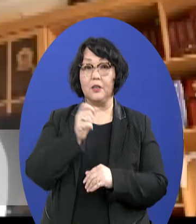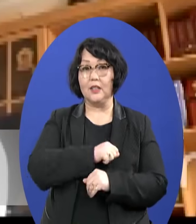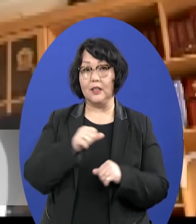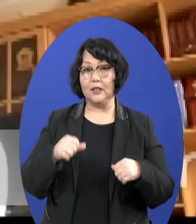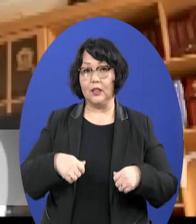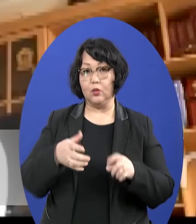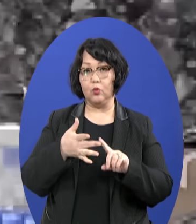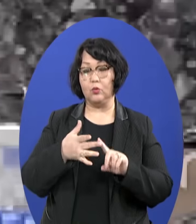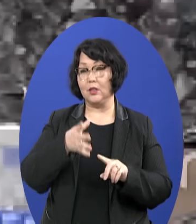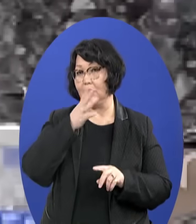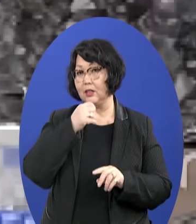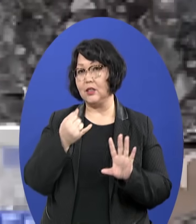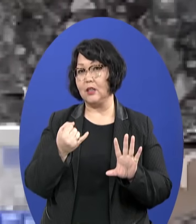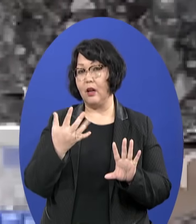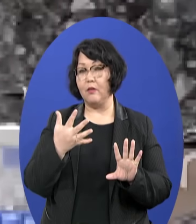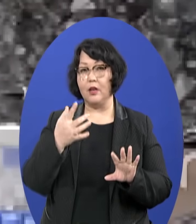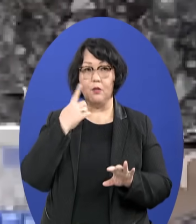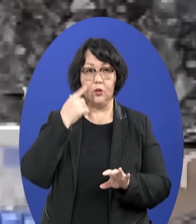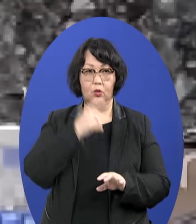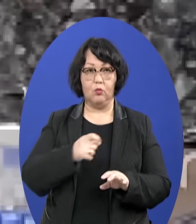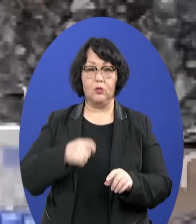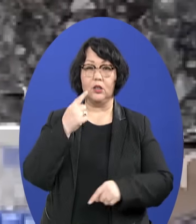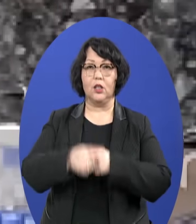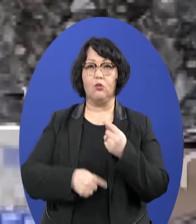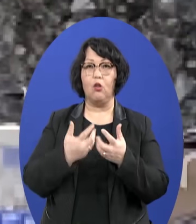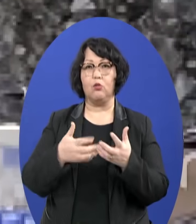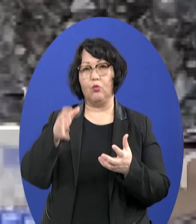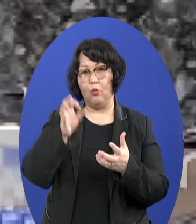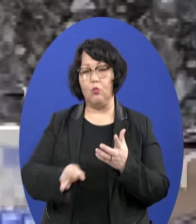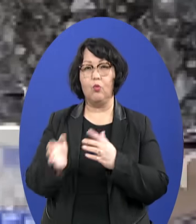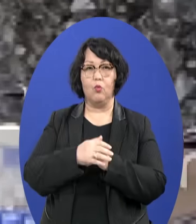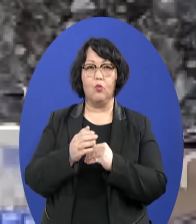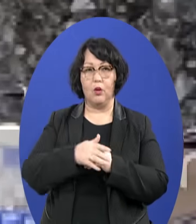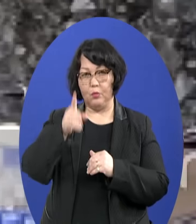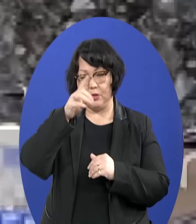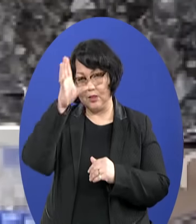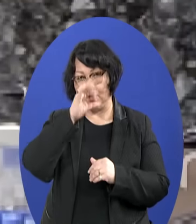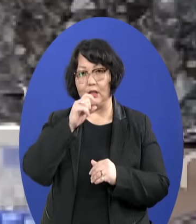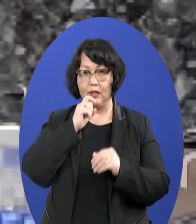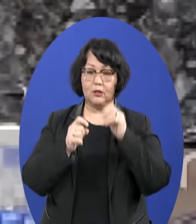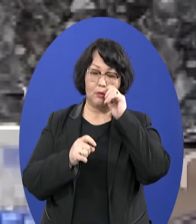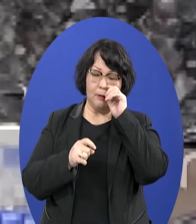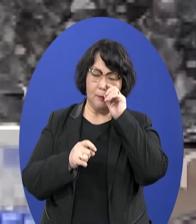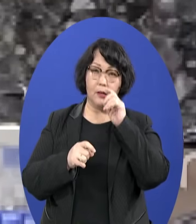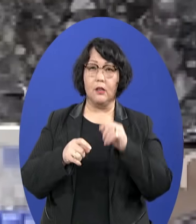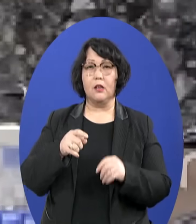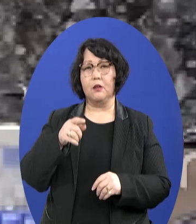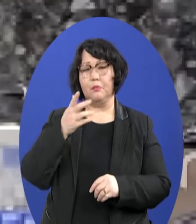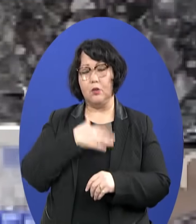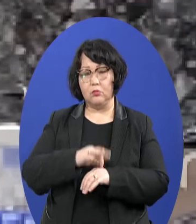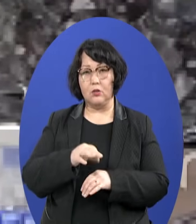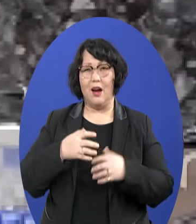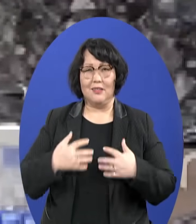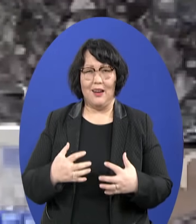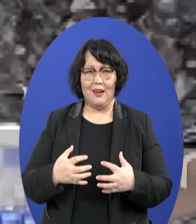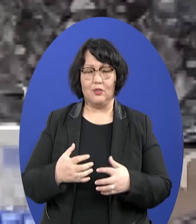наслал 65 байгаа бол эмэгтэйчүүд илүү нас орж байна гэдэг мэдээллийг эрүүл мэндийн сайд өглөө. Нас орж байгаа иргэд таргалттай, ах их сур өвчтэй,